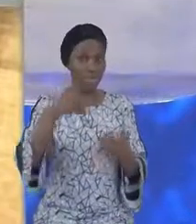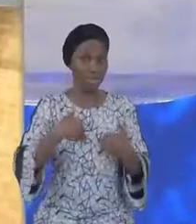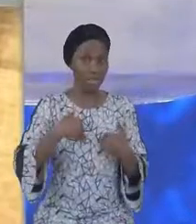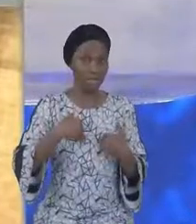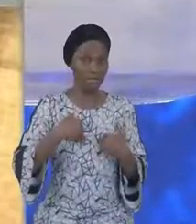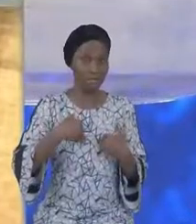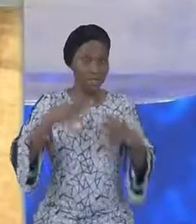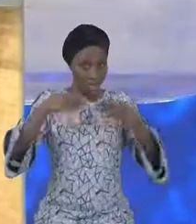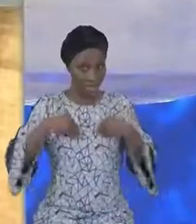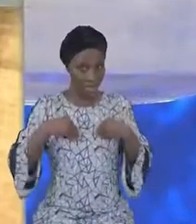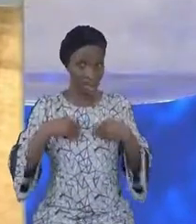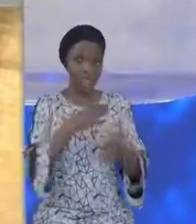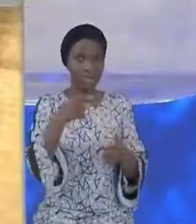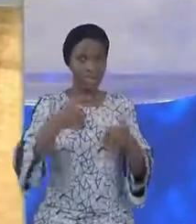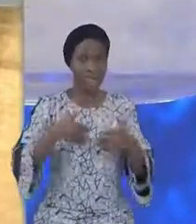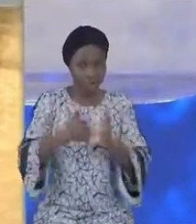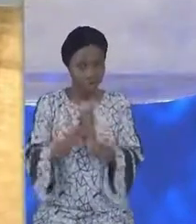vous reconnaissez cela,